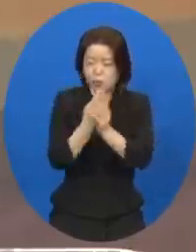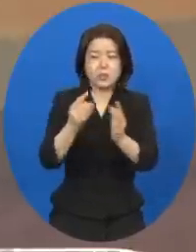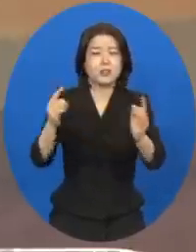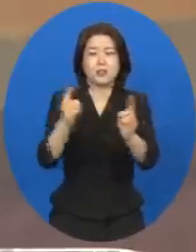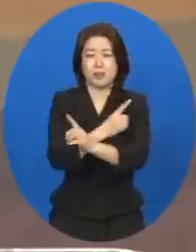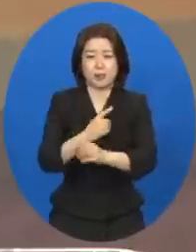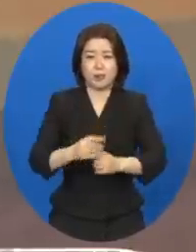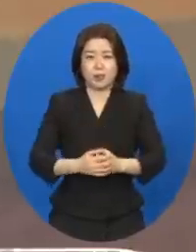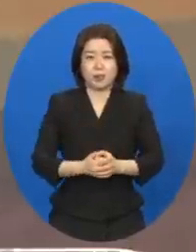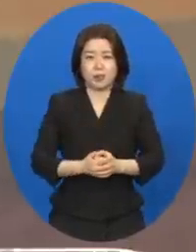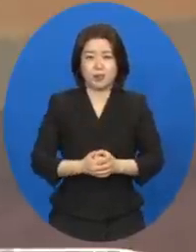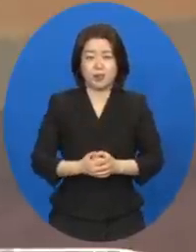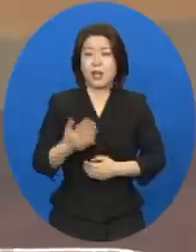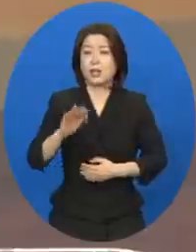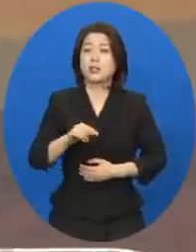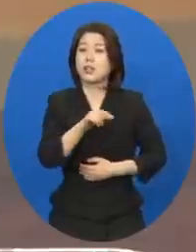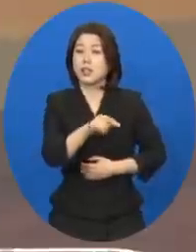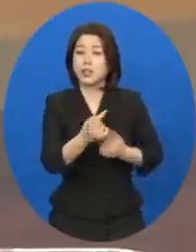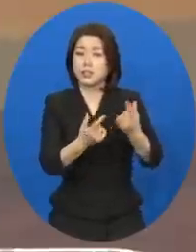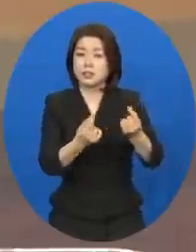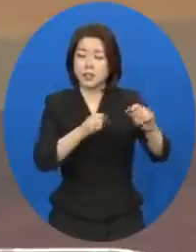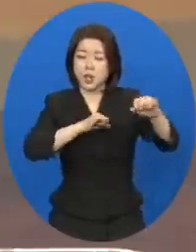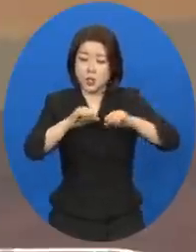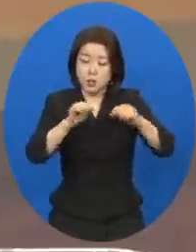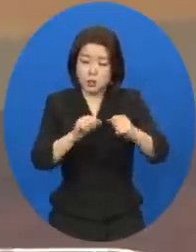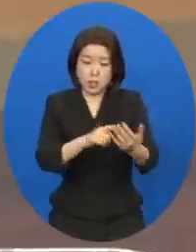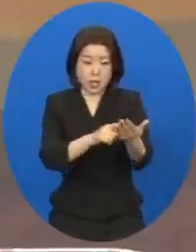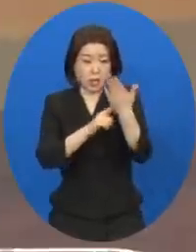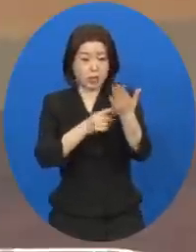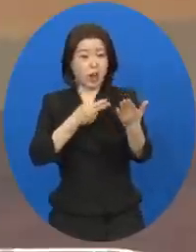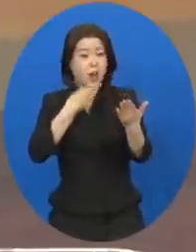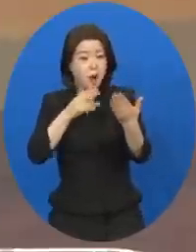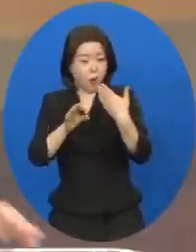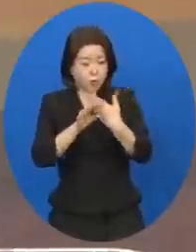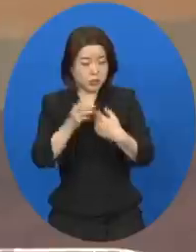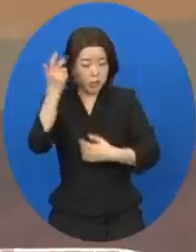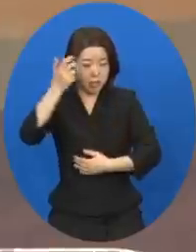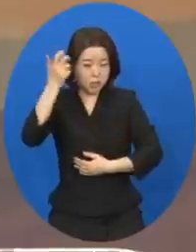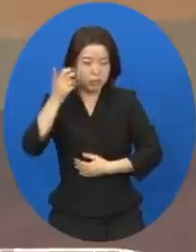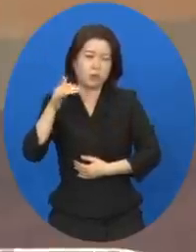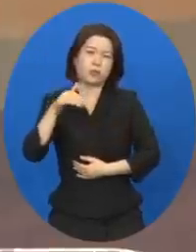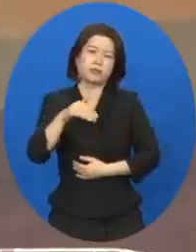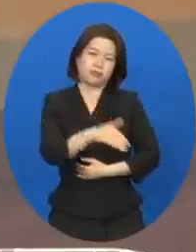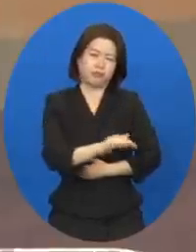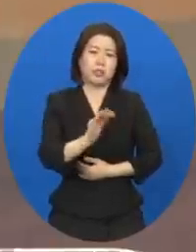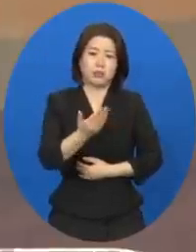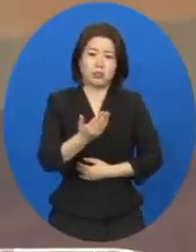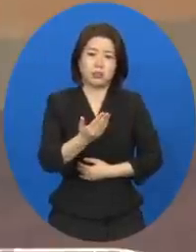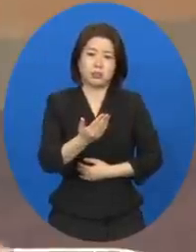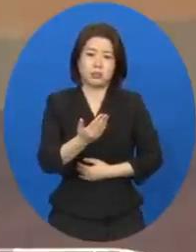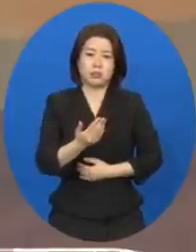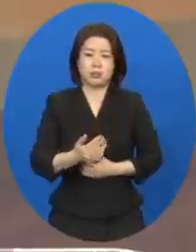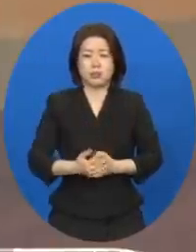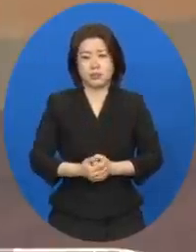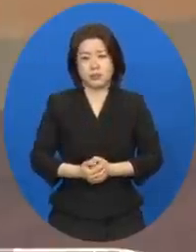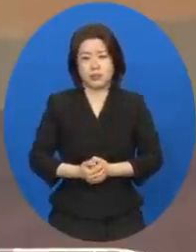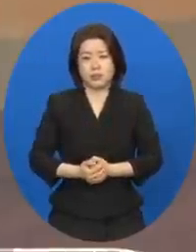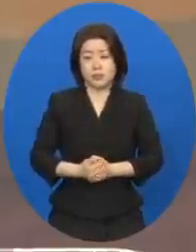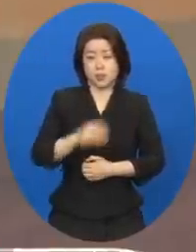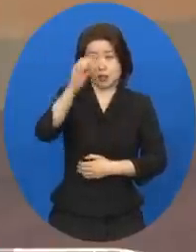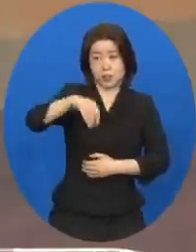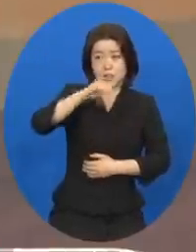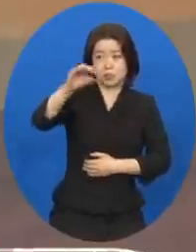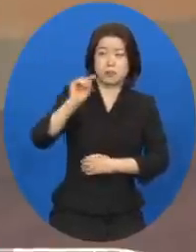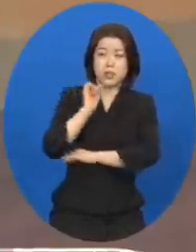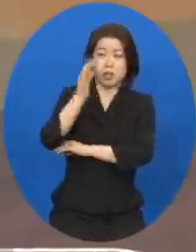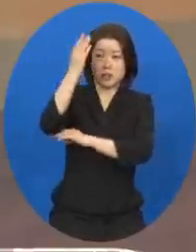그러나 그런 사람들은 그런 역사가 나타나지 않을 때는 영적으로 확 꼬꾸라져 버리는 거예요. 근데 십자가의 영광을